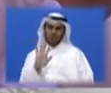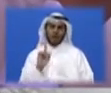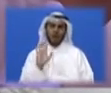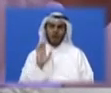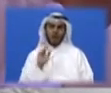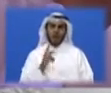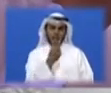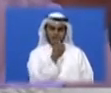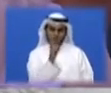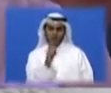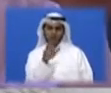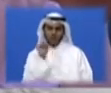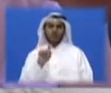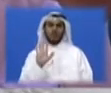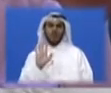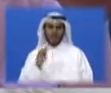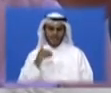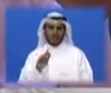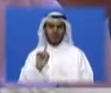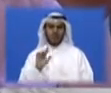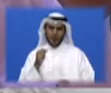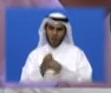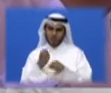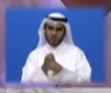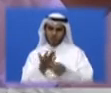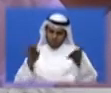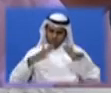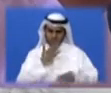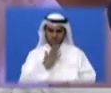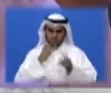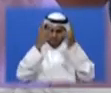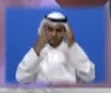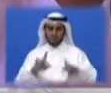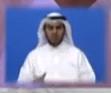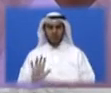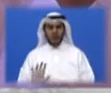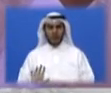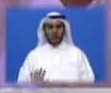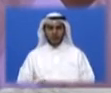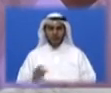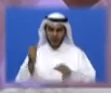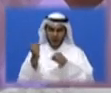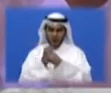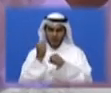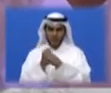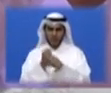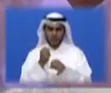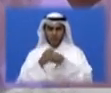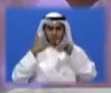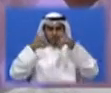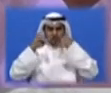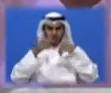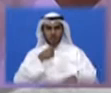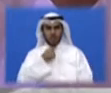أنا قاعد نحاول أن نخلص هذه الفترة قدر الإمكان. في كذلك بالنسبة لجمال أقول